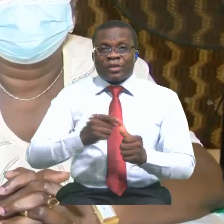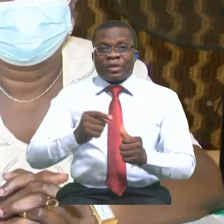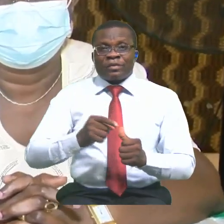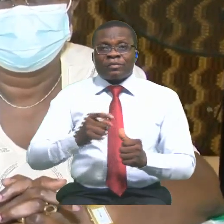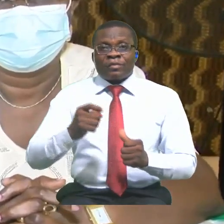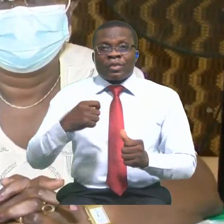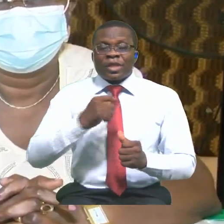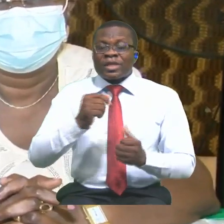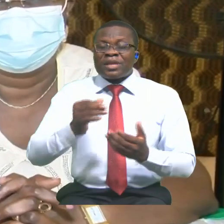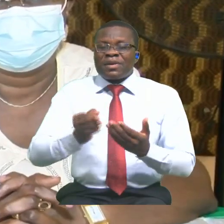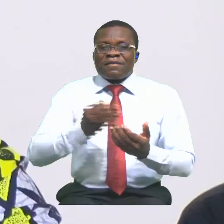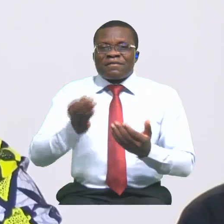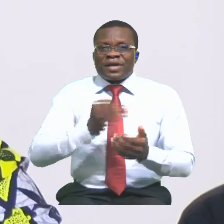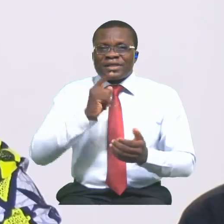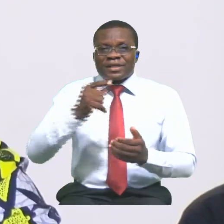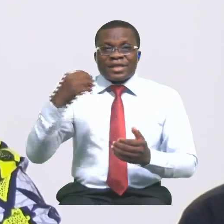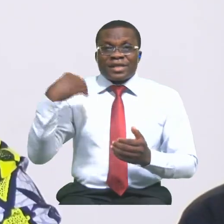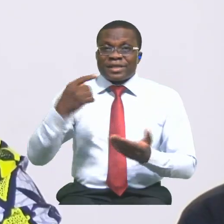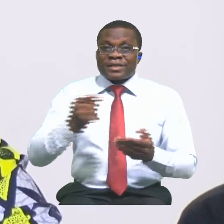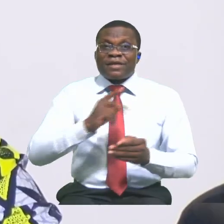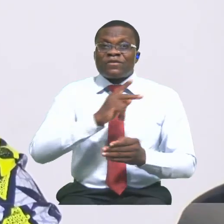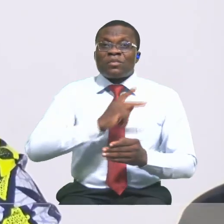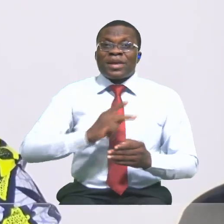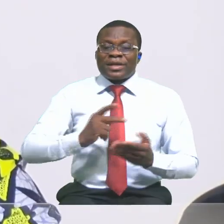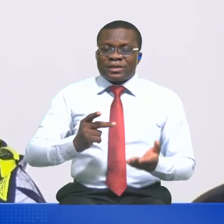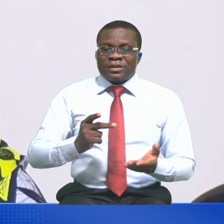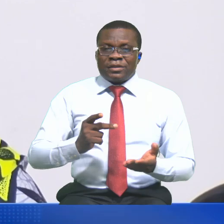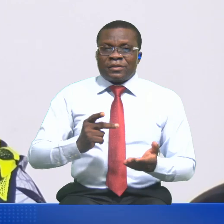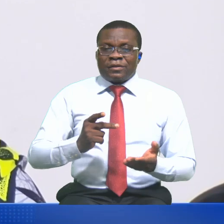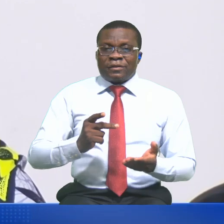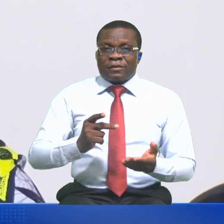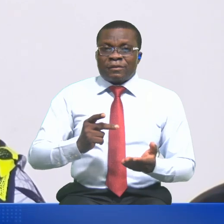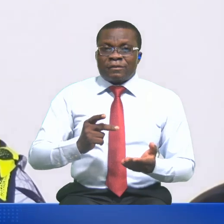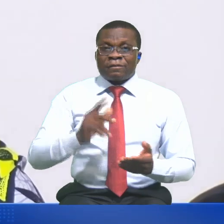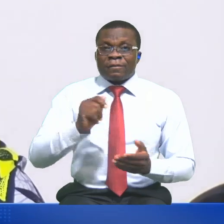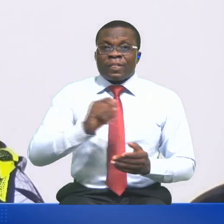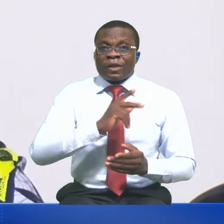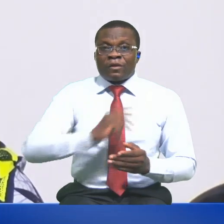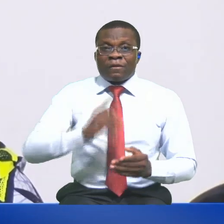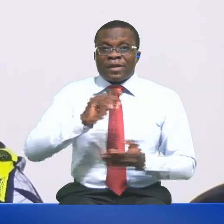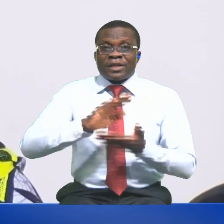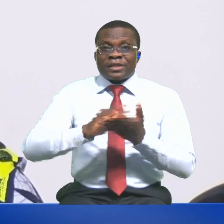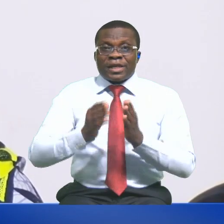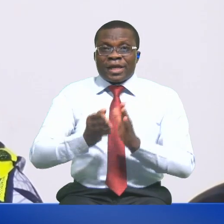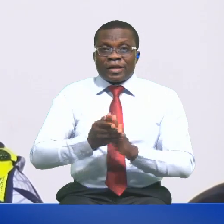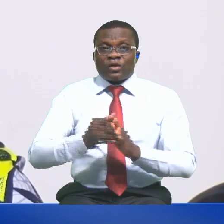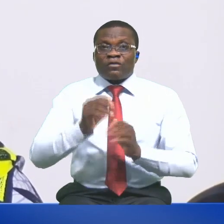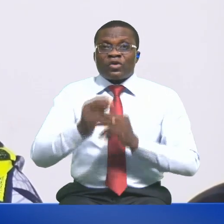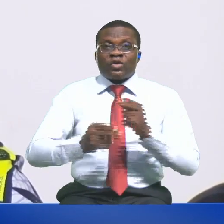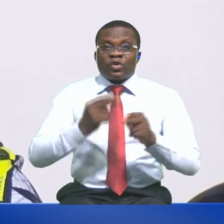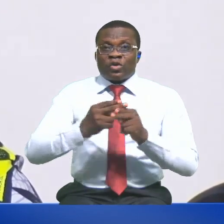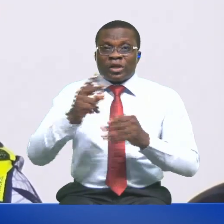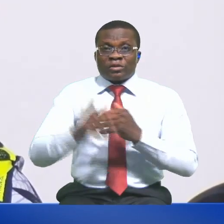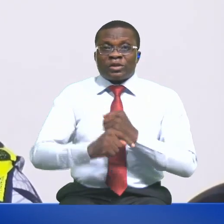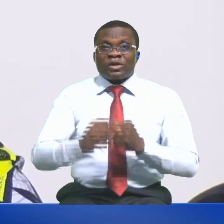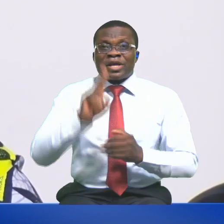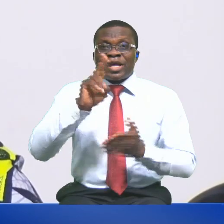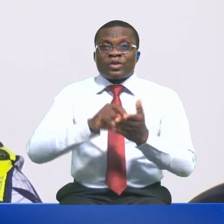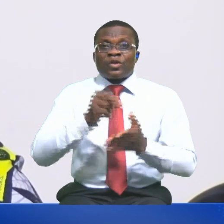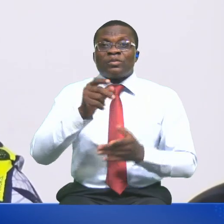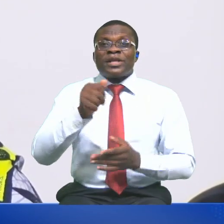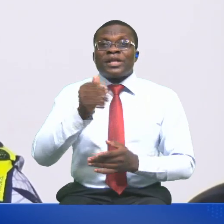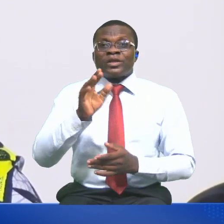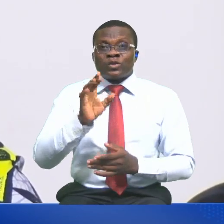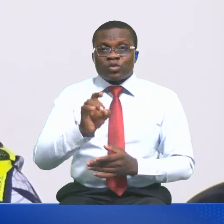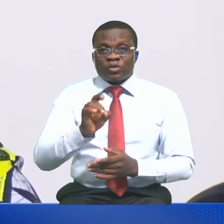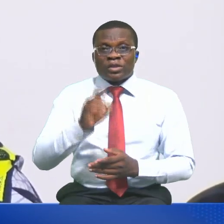pas facile d'être chef de parti. Le parti est devenu national en 2018 et